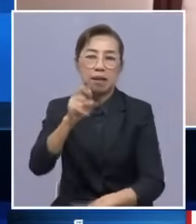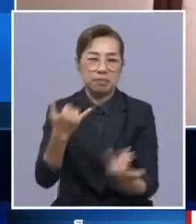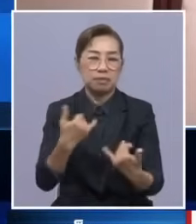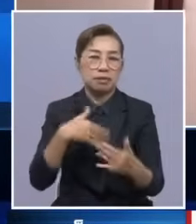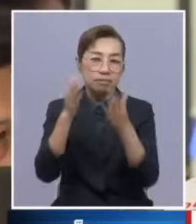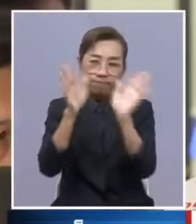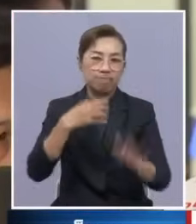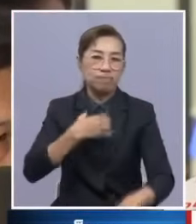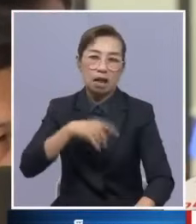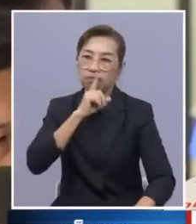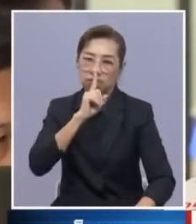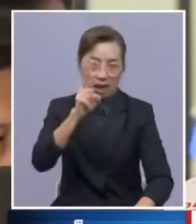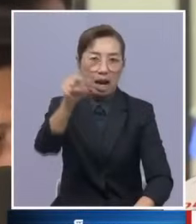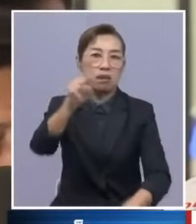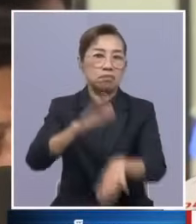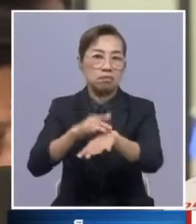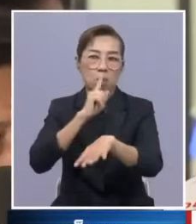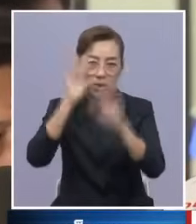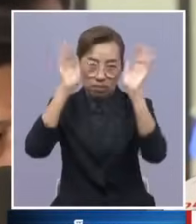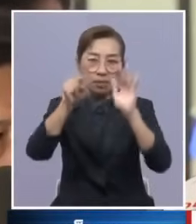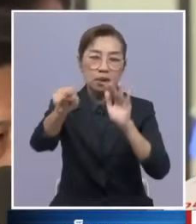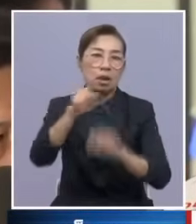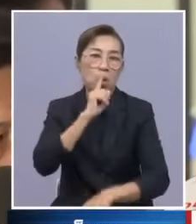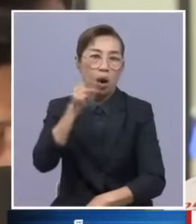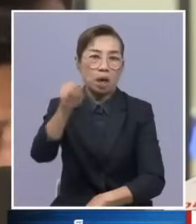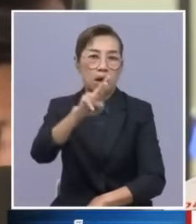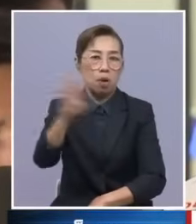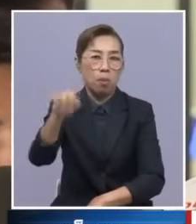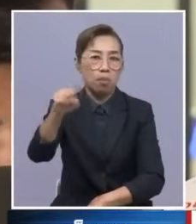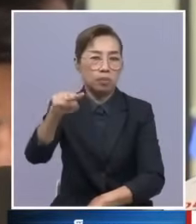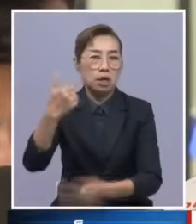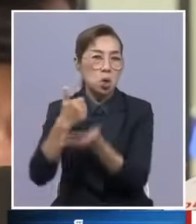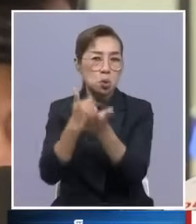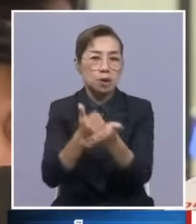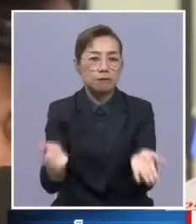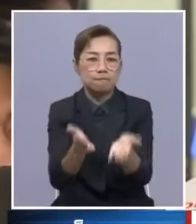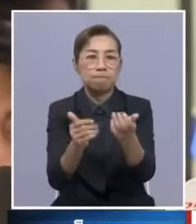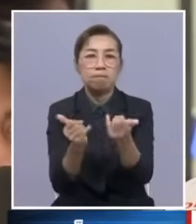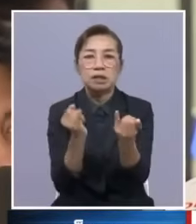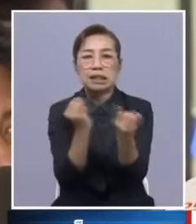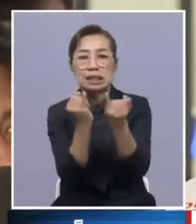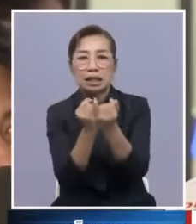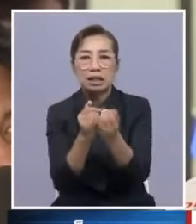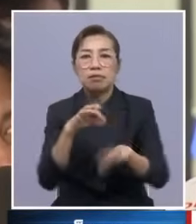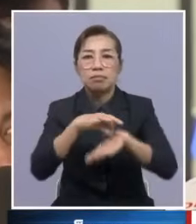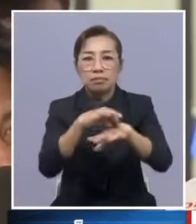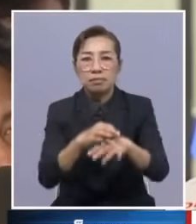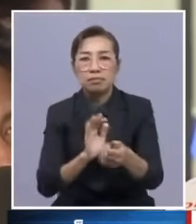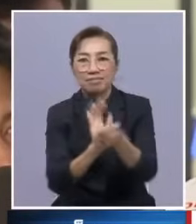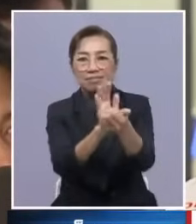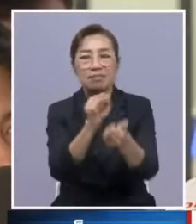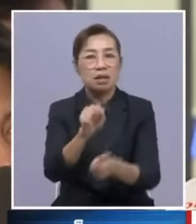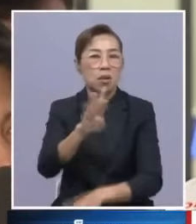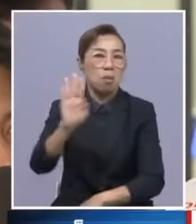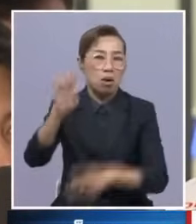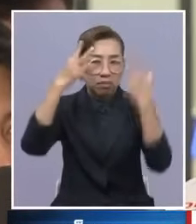ทิ้งท้ายเลยนะบอกเลยว่าอยากจะขอประนามระบบอุปถัมภ์ภายใต้ระบอบของตัวของคุณเศ